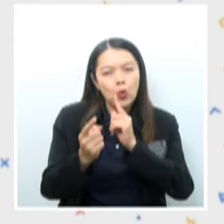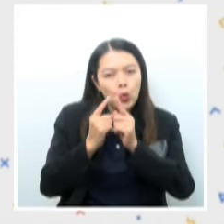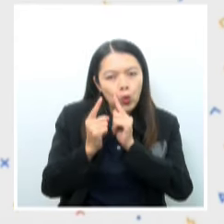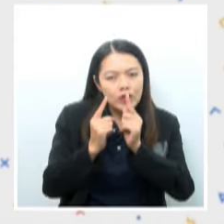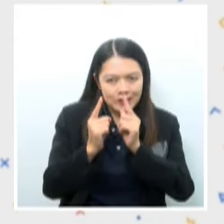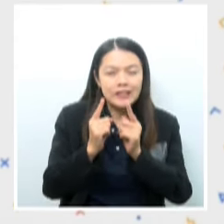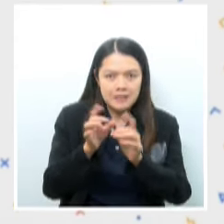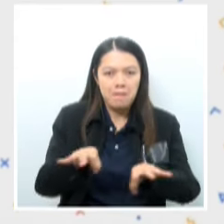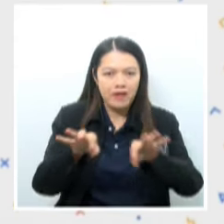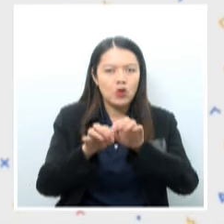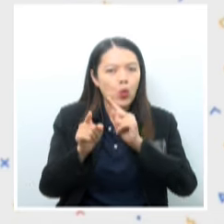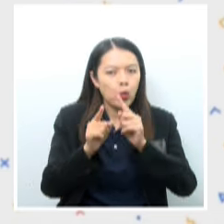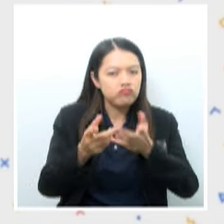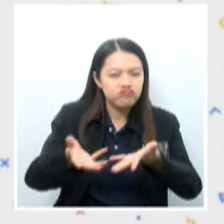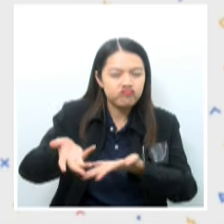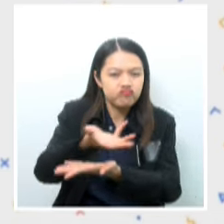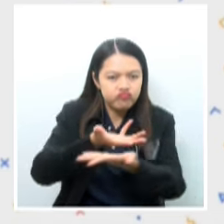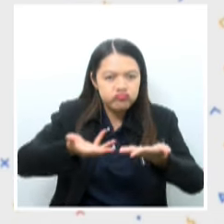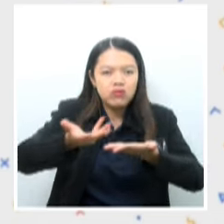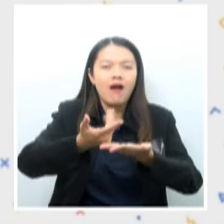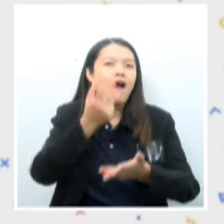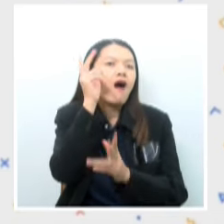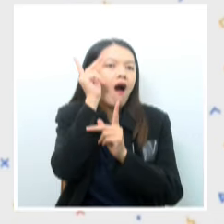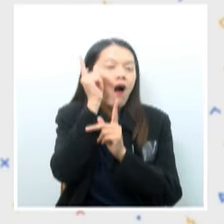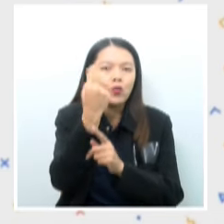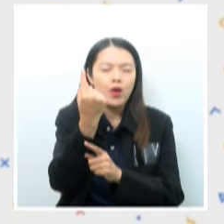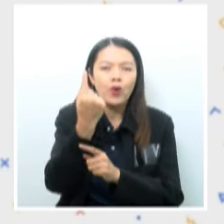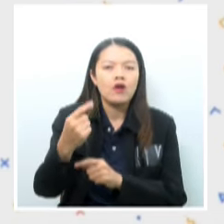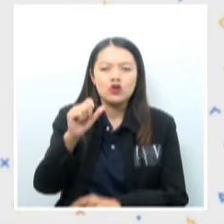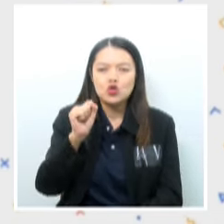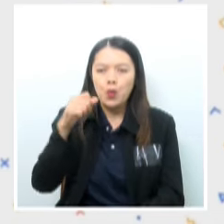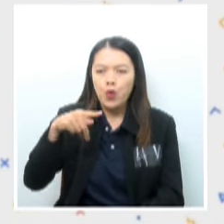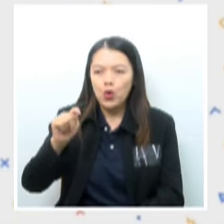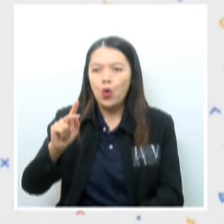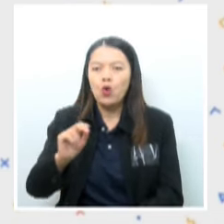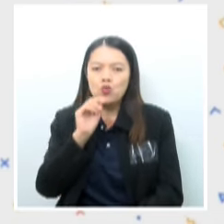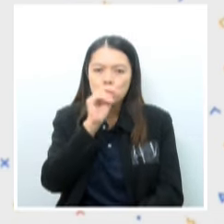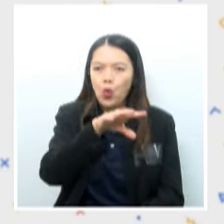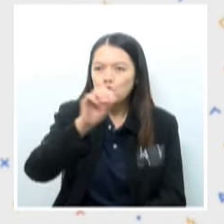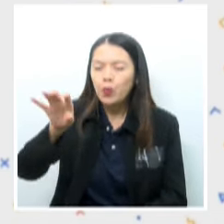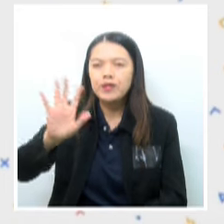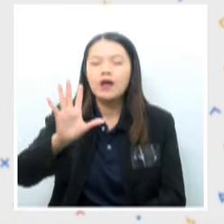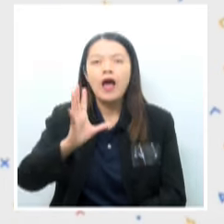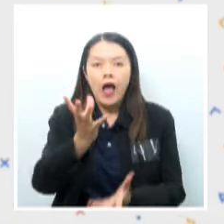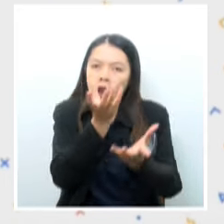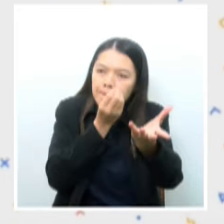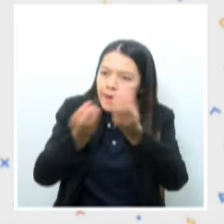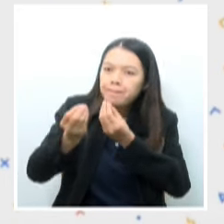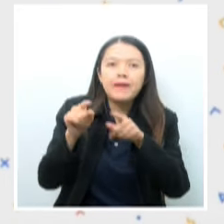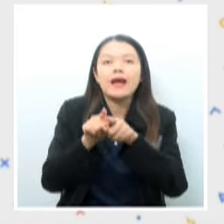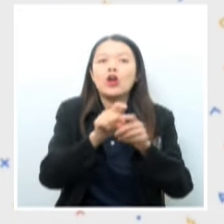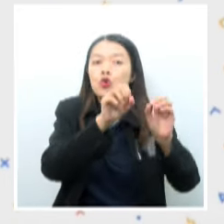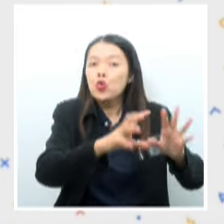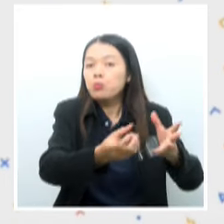ซึ่งตัวผมเองนั้นก็ไม่ใช่ว่าเพียงแค่จะส่งข่าวจากสปทไปยังเรานะครับผมก็พร้อมที่จะรับข่าวจากคณะครูเหล่านั้น